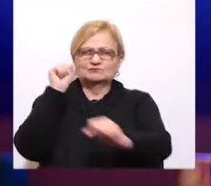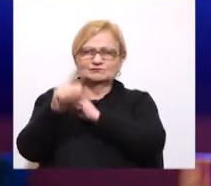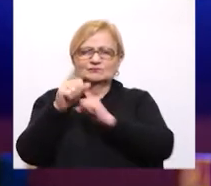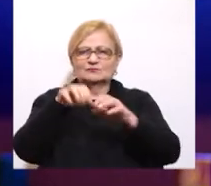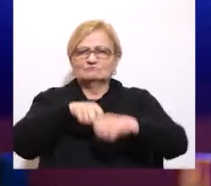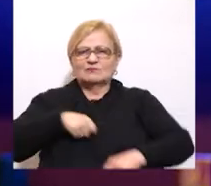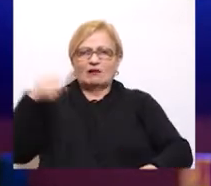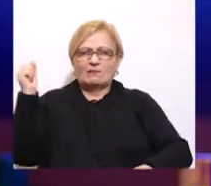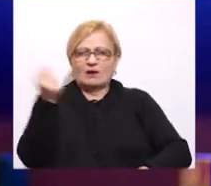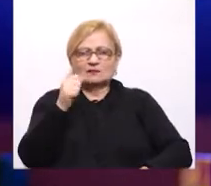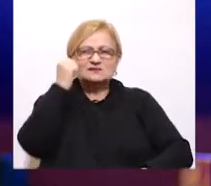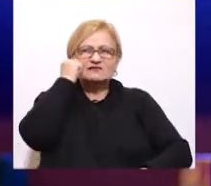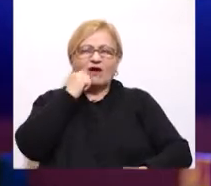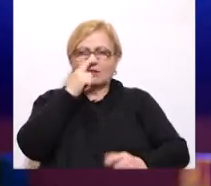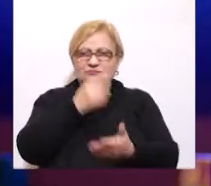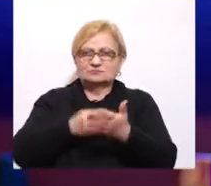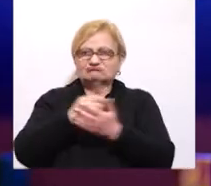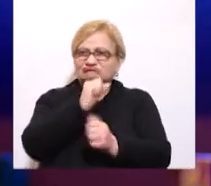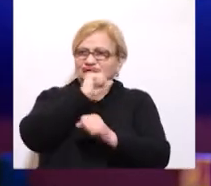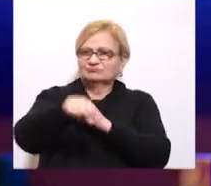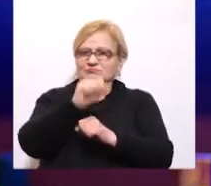მისმა მახვილმა ძველებურადა.